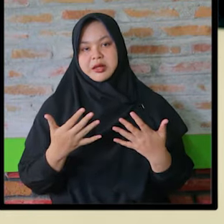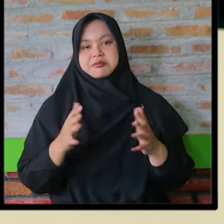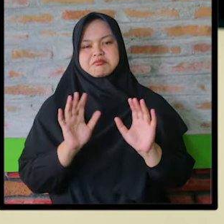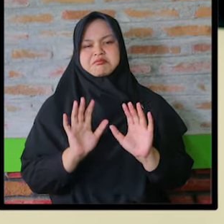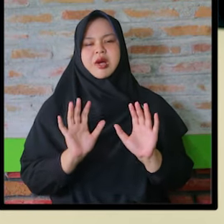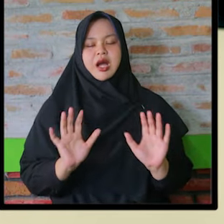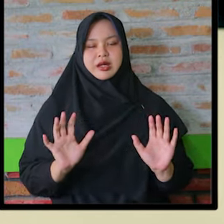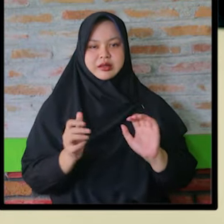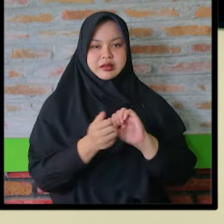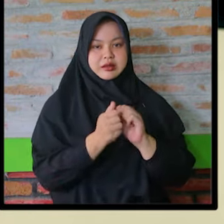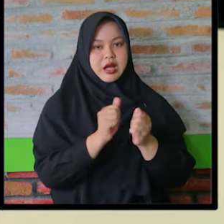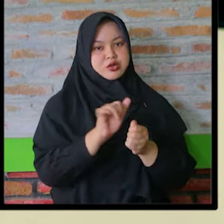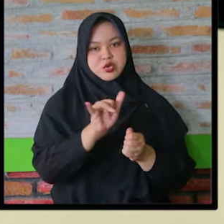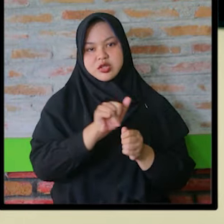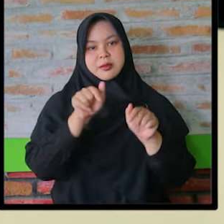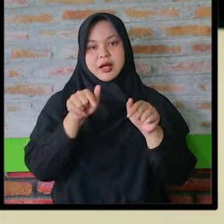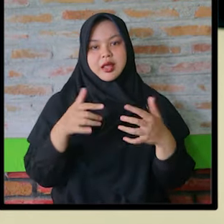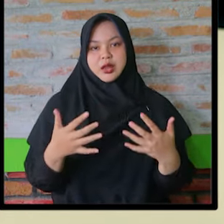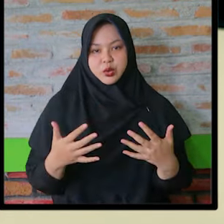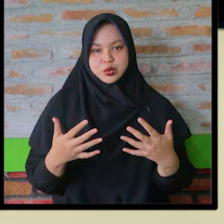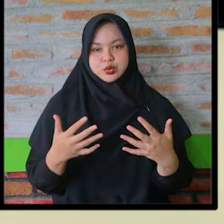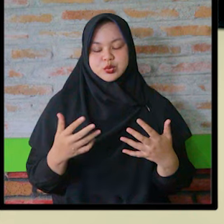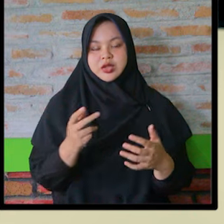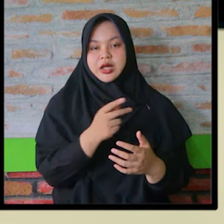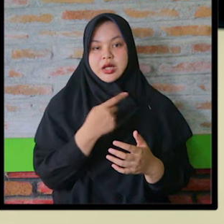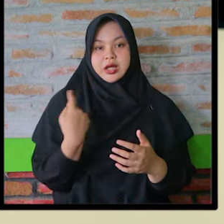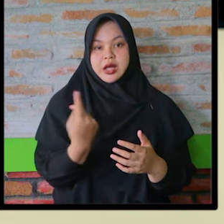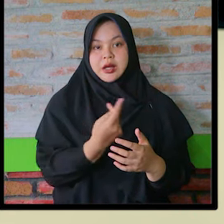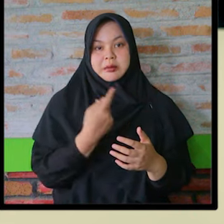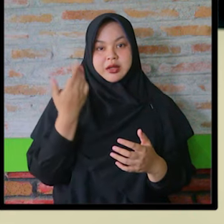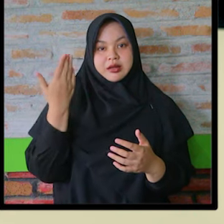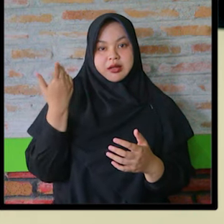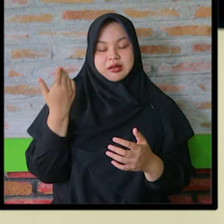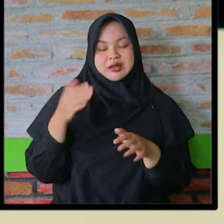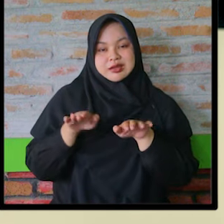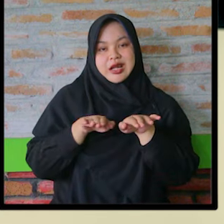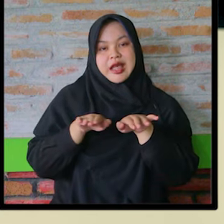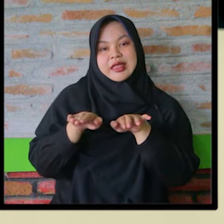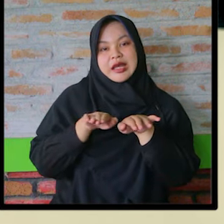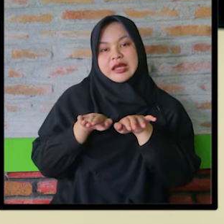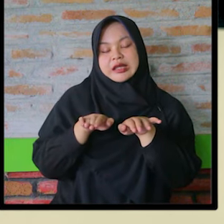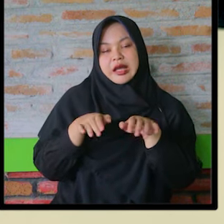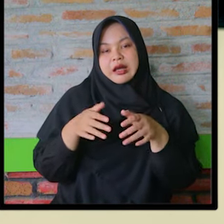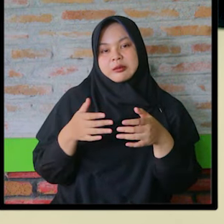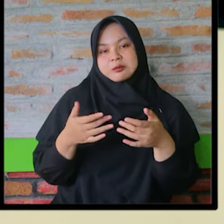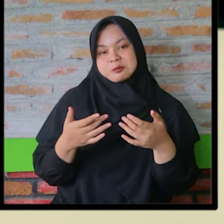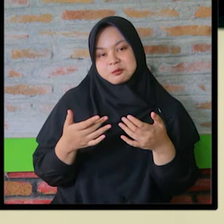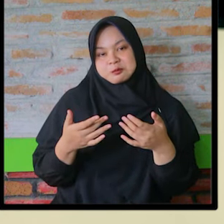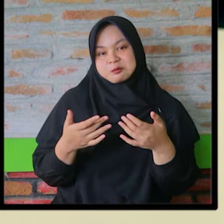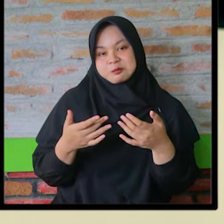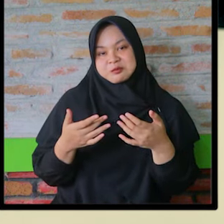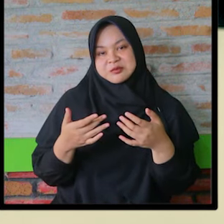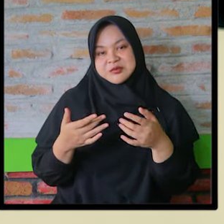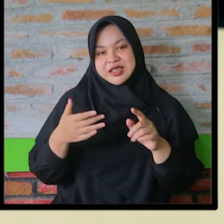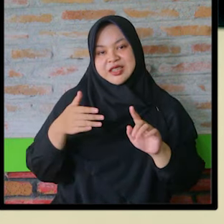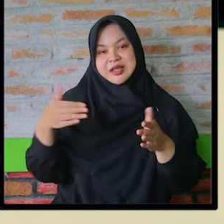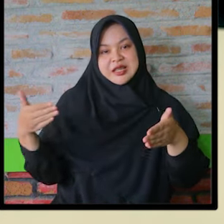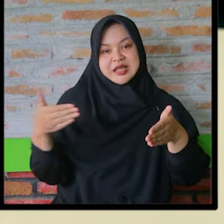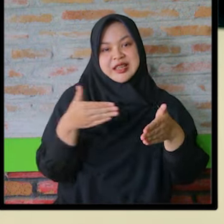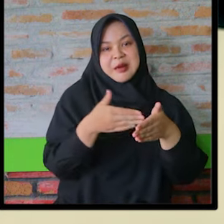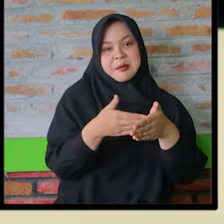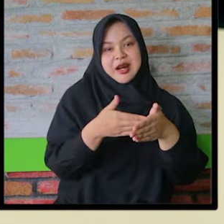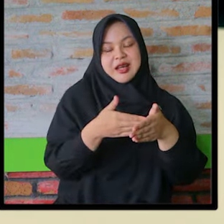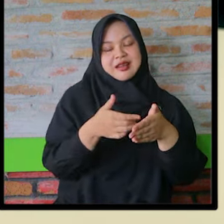banyak kasus gitu Jadi kami tadi ya strateginya kan ee melingkar Ya